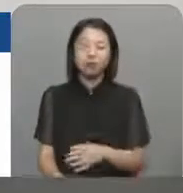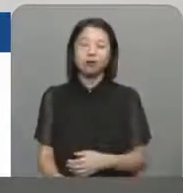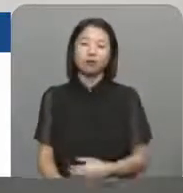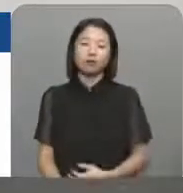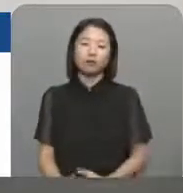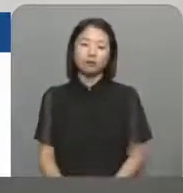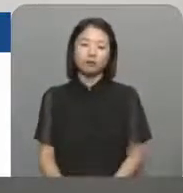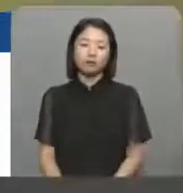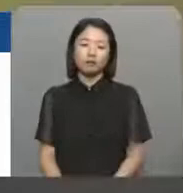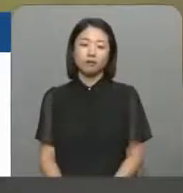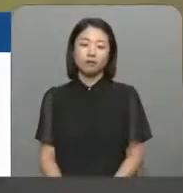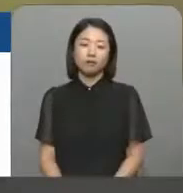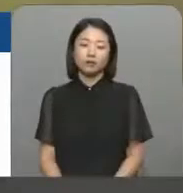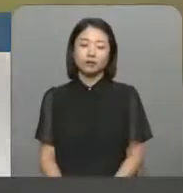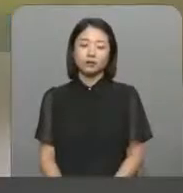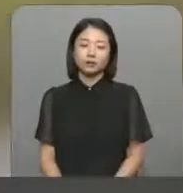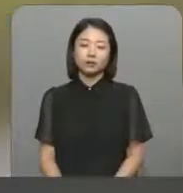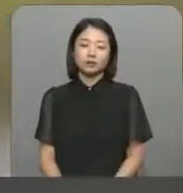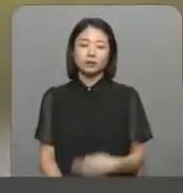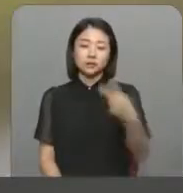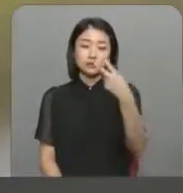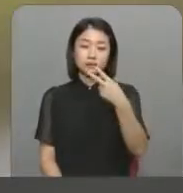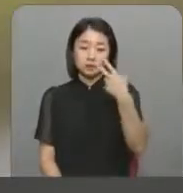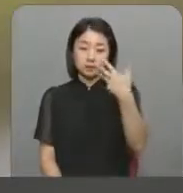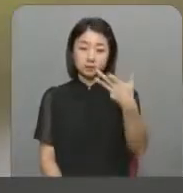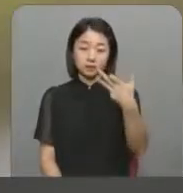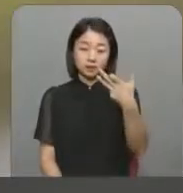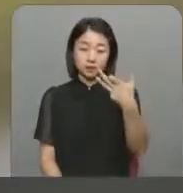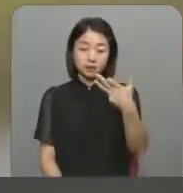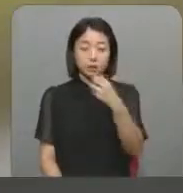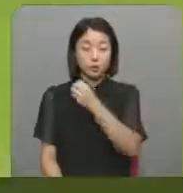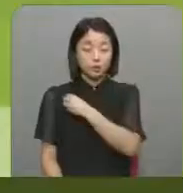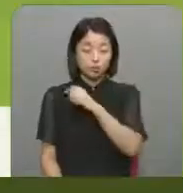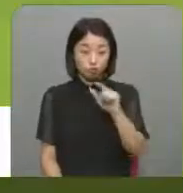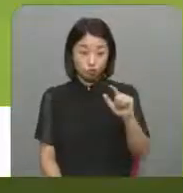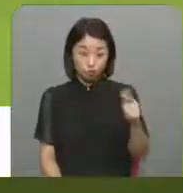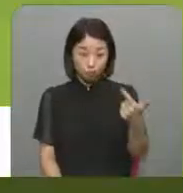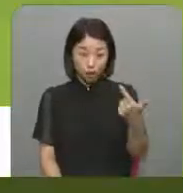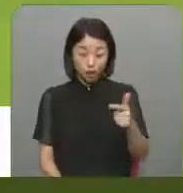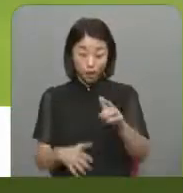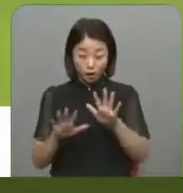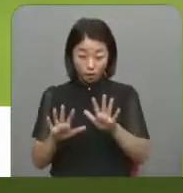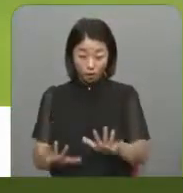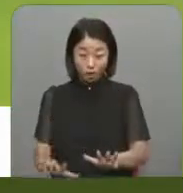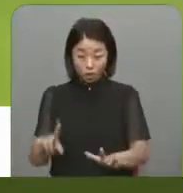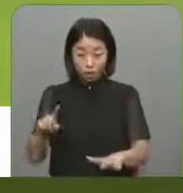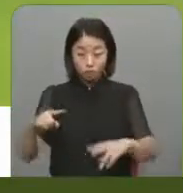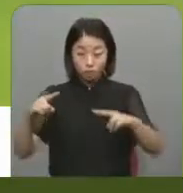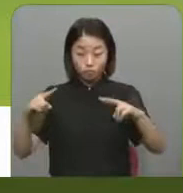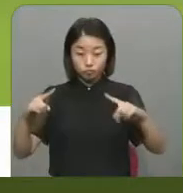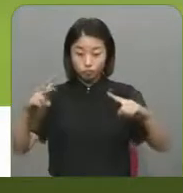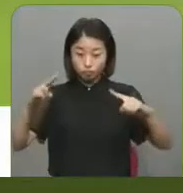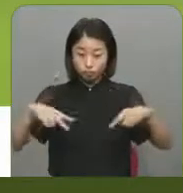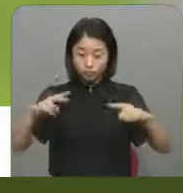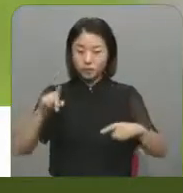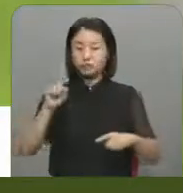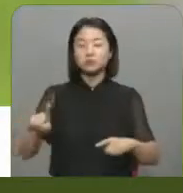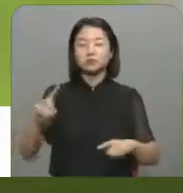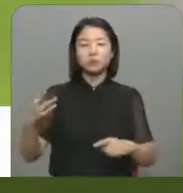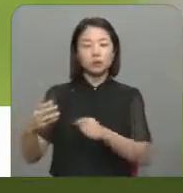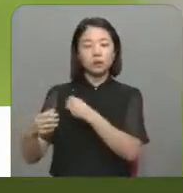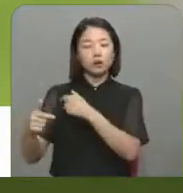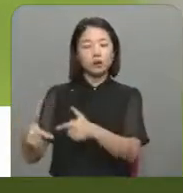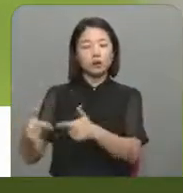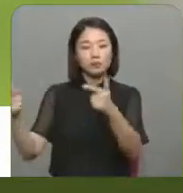처음으로 최악이에요. 2018년 600여 명이던 회원이 올해에는 2배 이상인 1,300여 명으로 크게